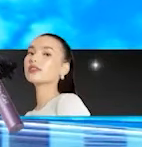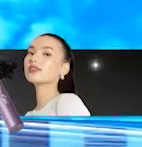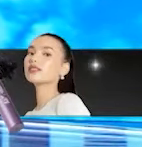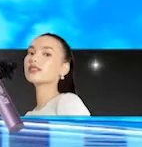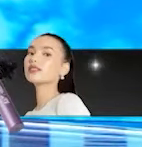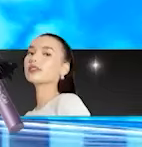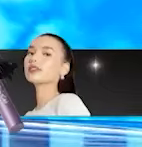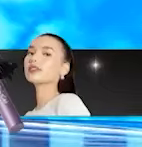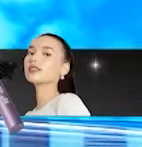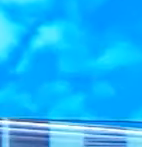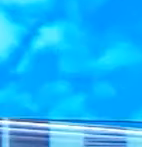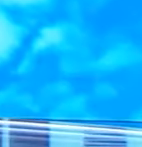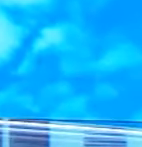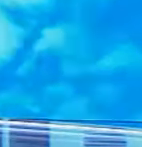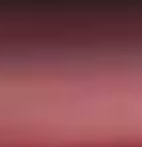sopir angkot selamat.